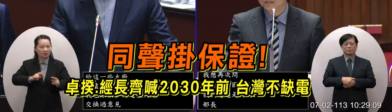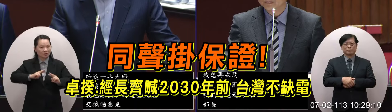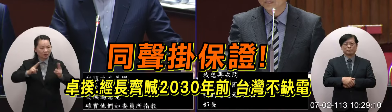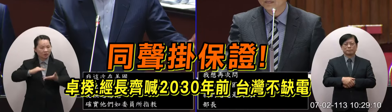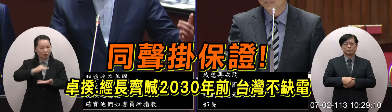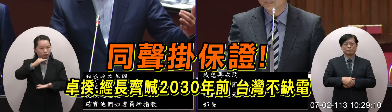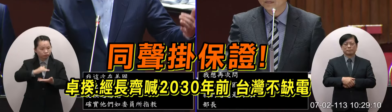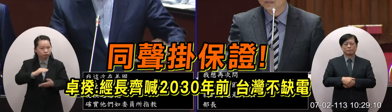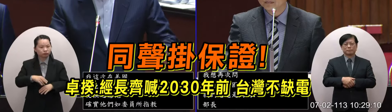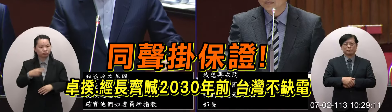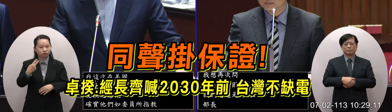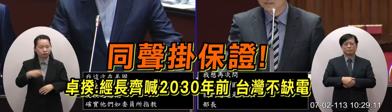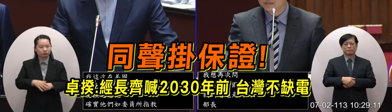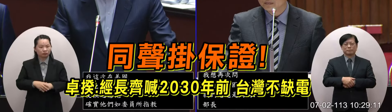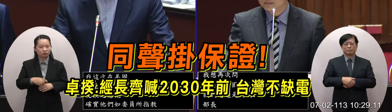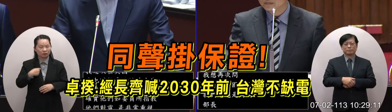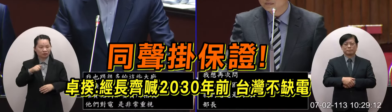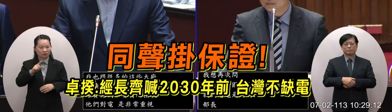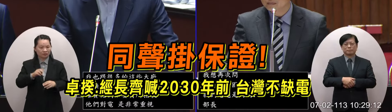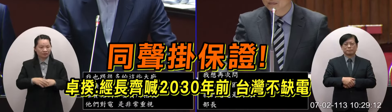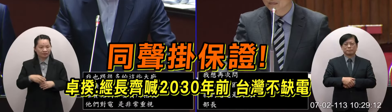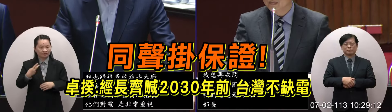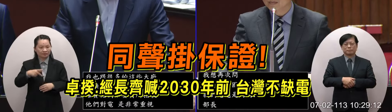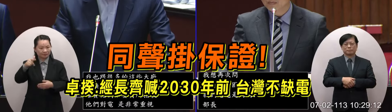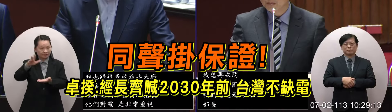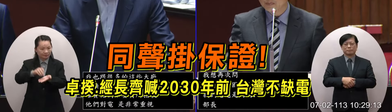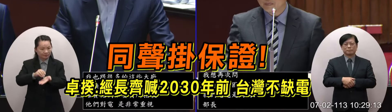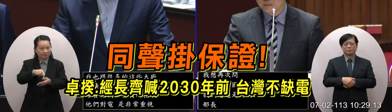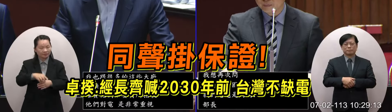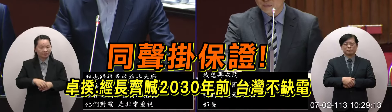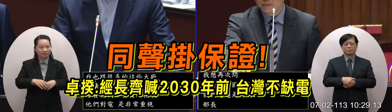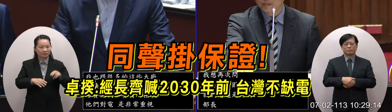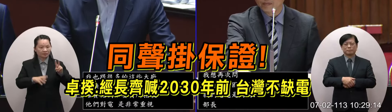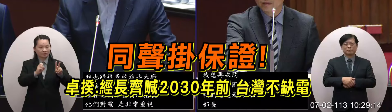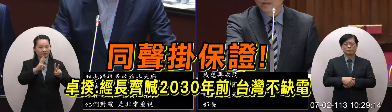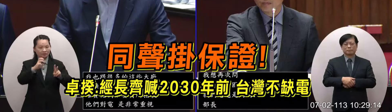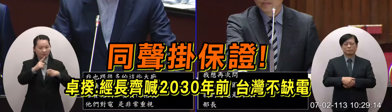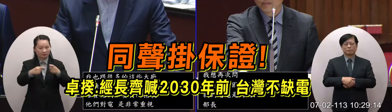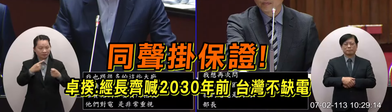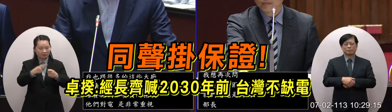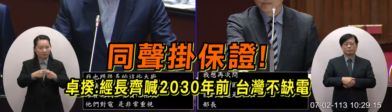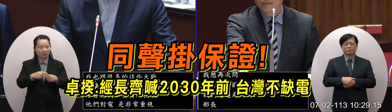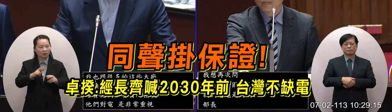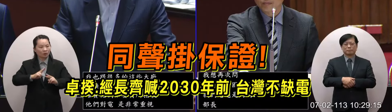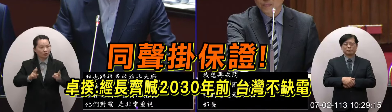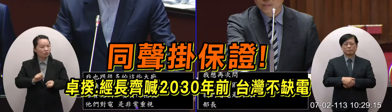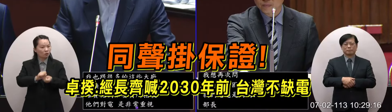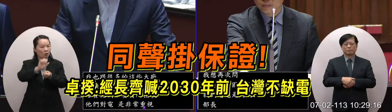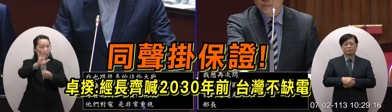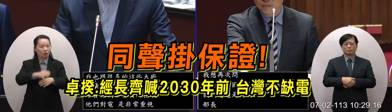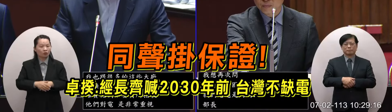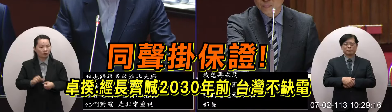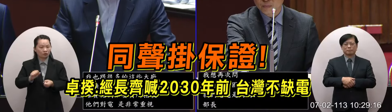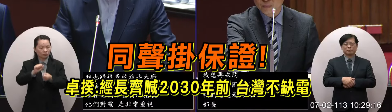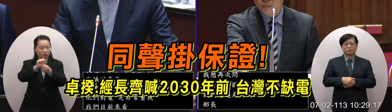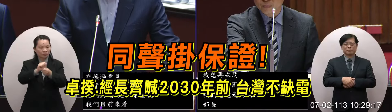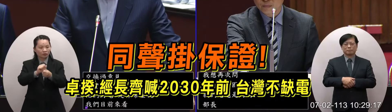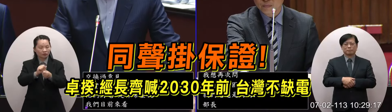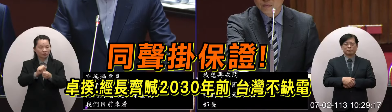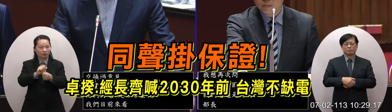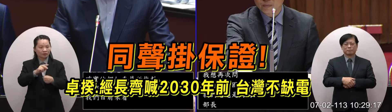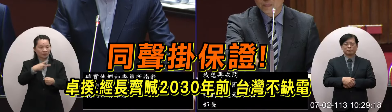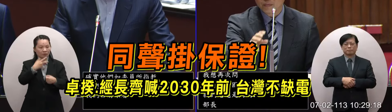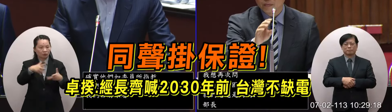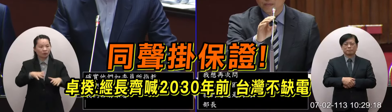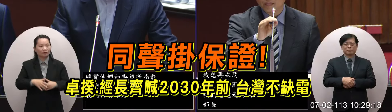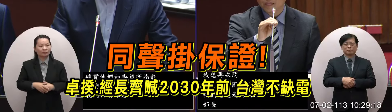量跟我们要下载的这些出来以后，到2030年我们其实是增加的，我们有增加200多兆瓦。